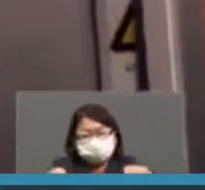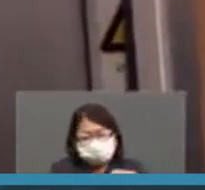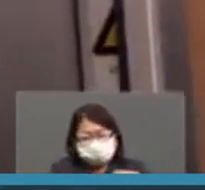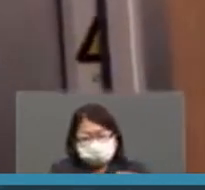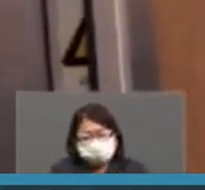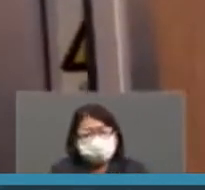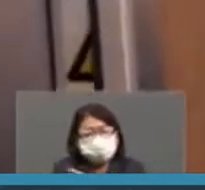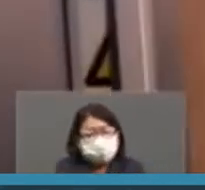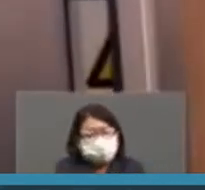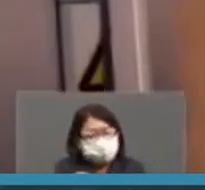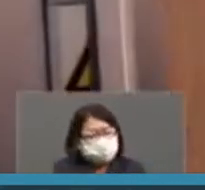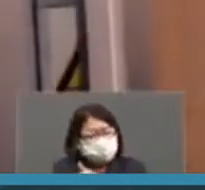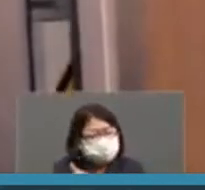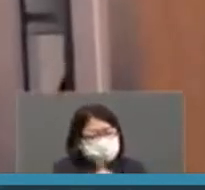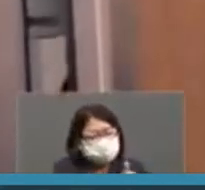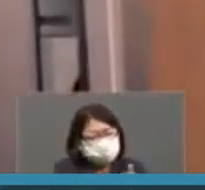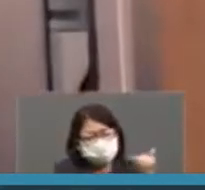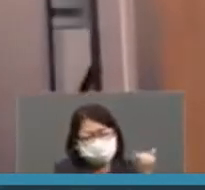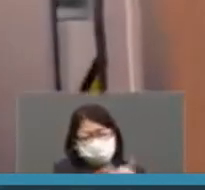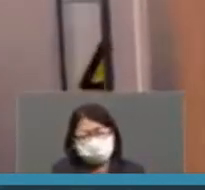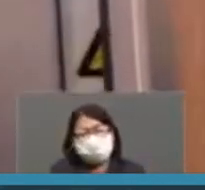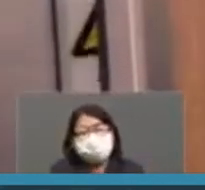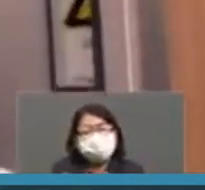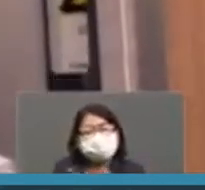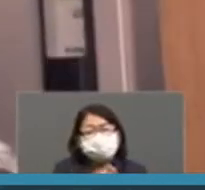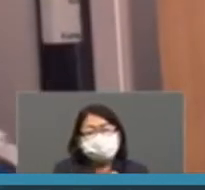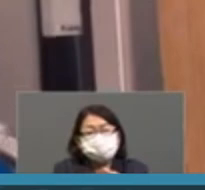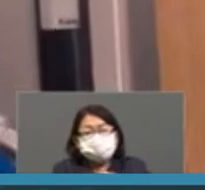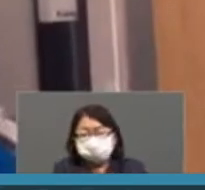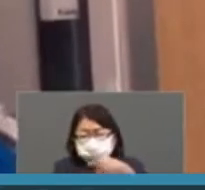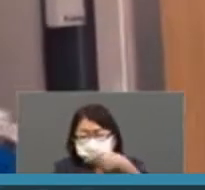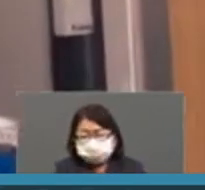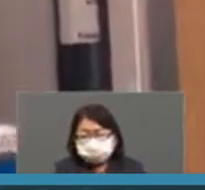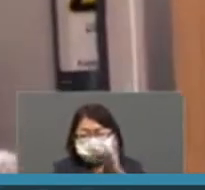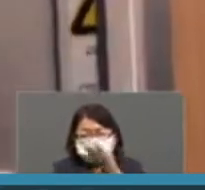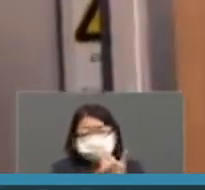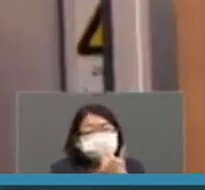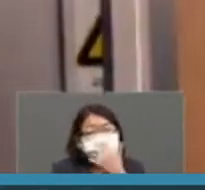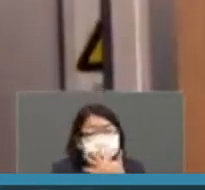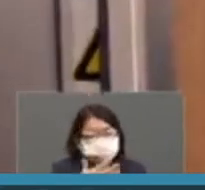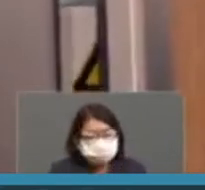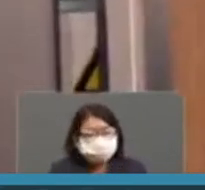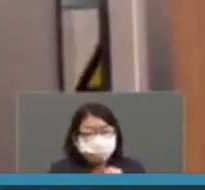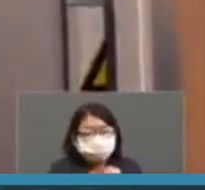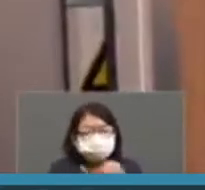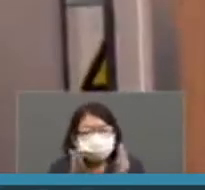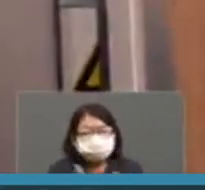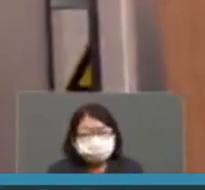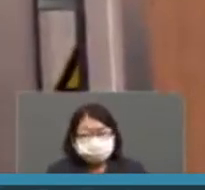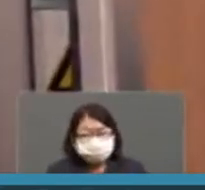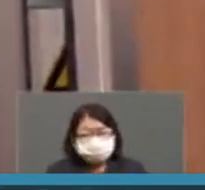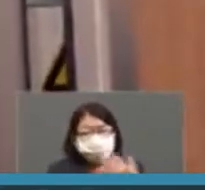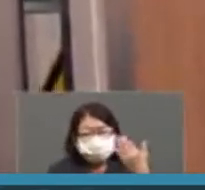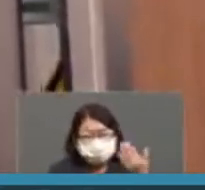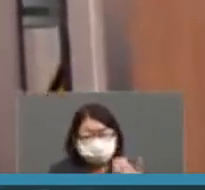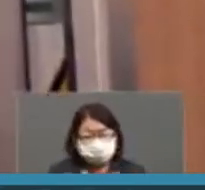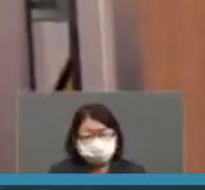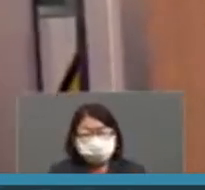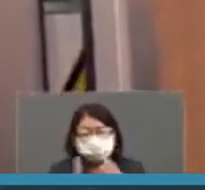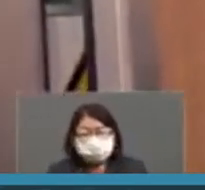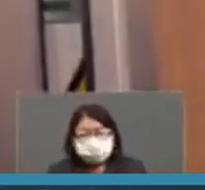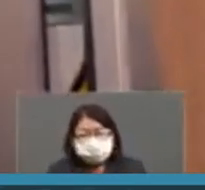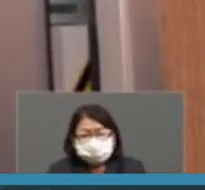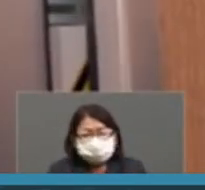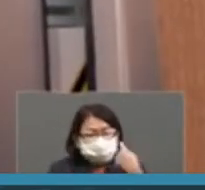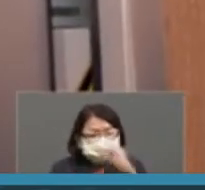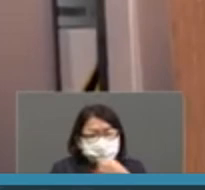กเลิกภารกิจหารือการสร้างทางรถไฟหนองคายเวียงจันทน์ณหลวงพระบางสาธารณรัฐประชาธิปไตยประชาชนลาวก